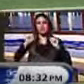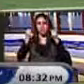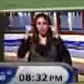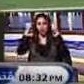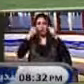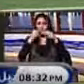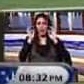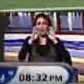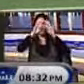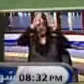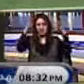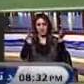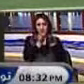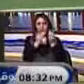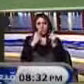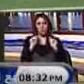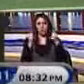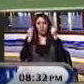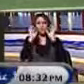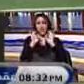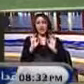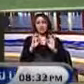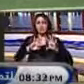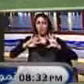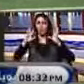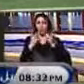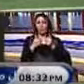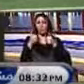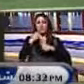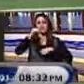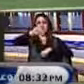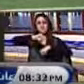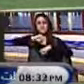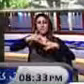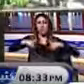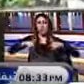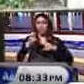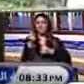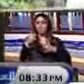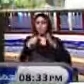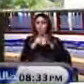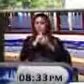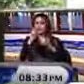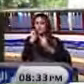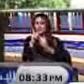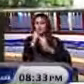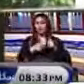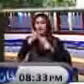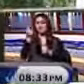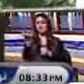نعمل شاب محول عشان ننمي الموارد، عشان نقدر نأجر الملعب، عشان يقدر يجيب لنا فلوس.